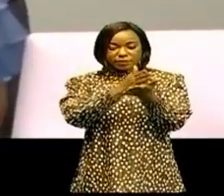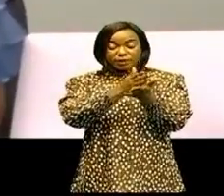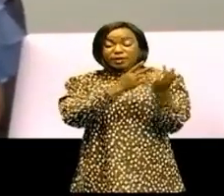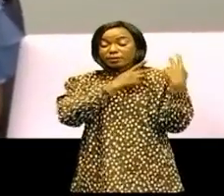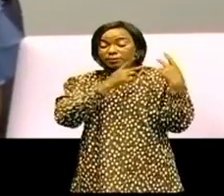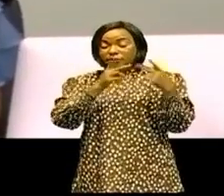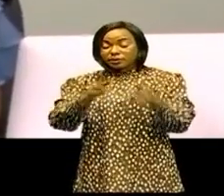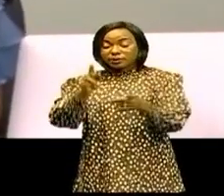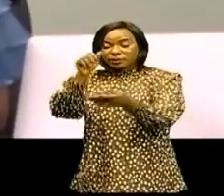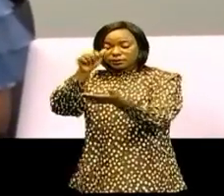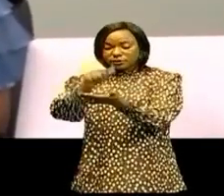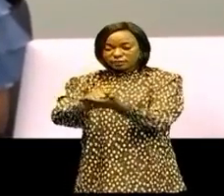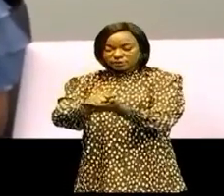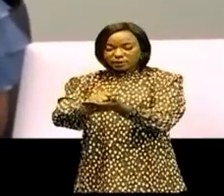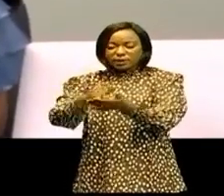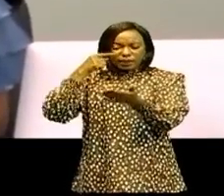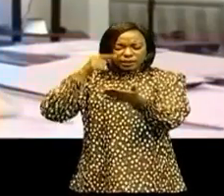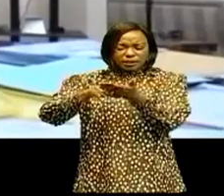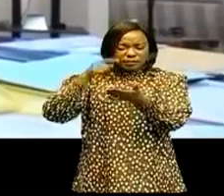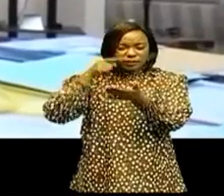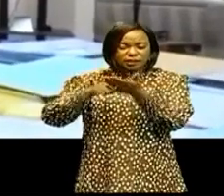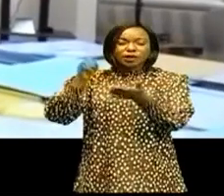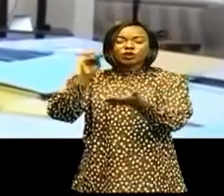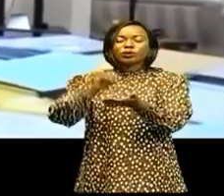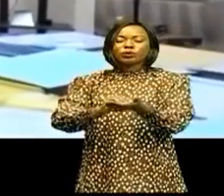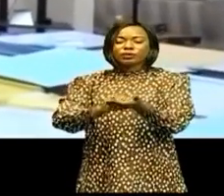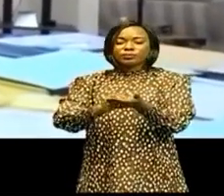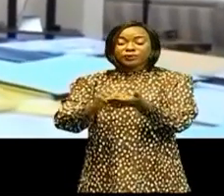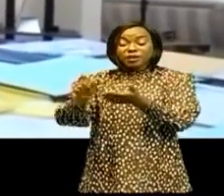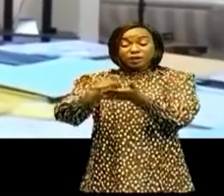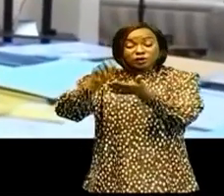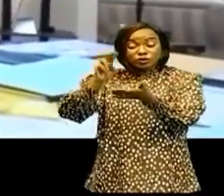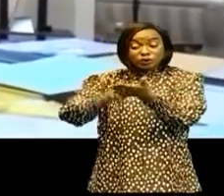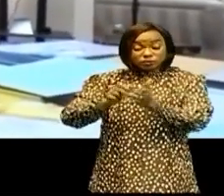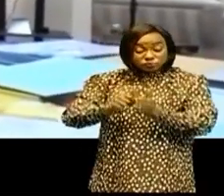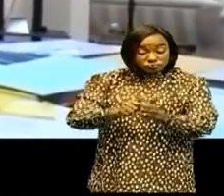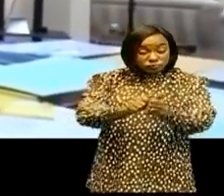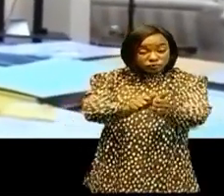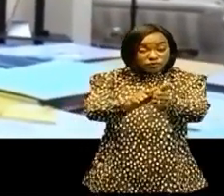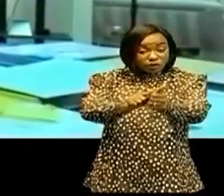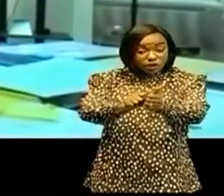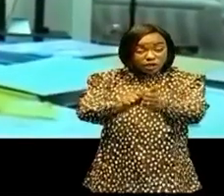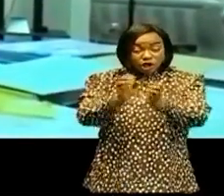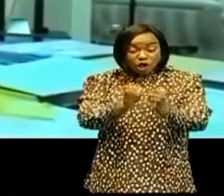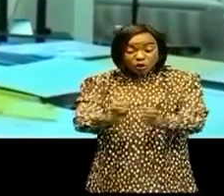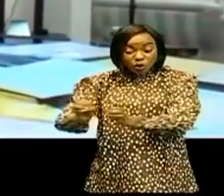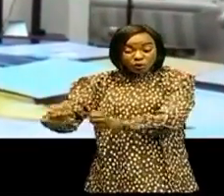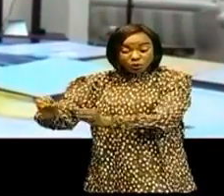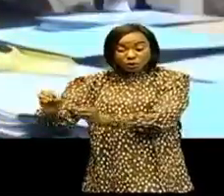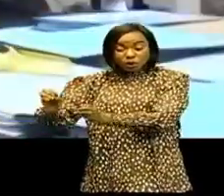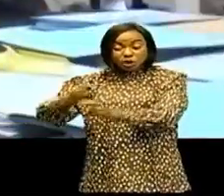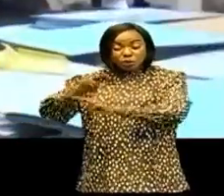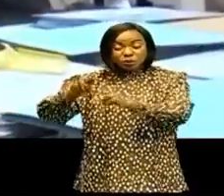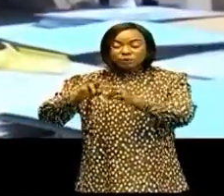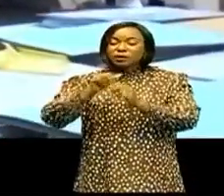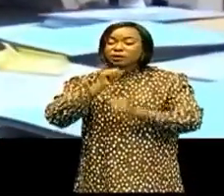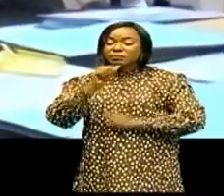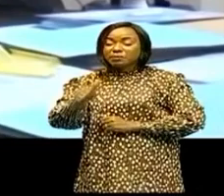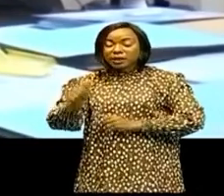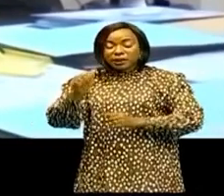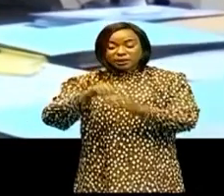Cependant, a-t-il constaté, ledit contrat n'a pas suivi la procédure prévue par la loi relative au marché